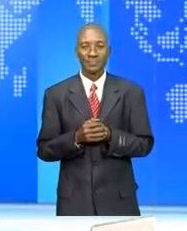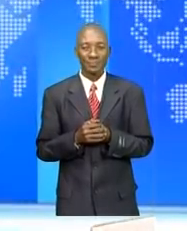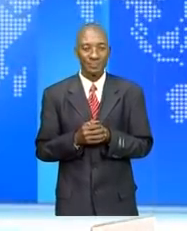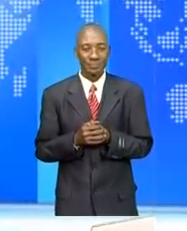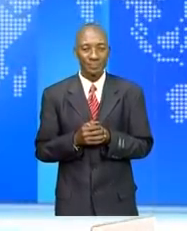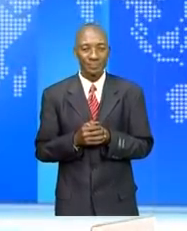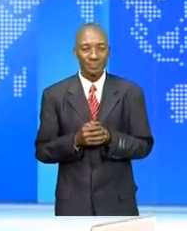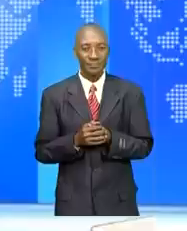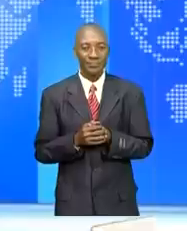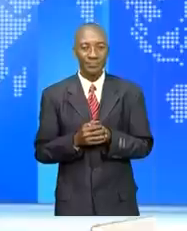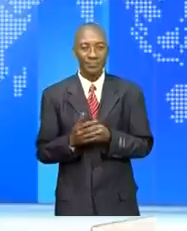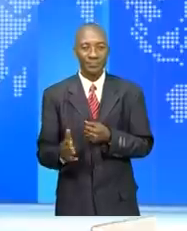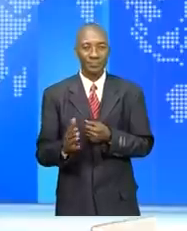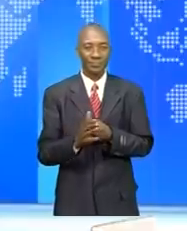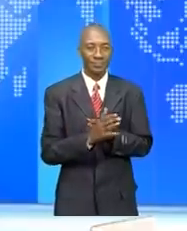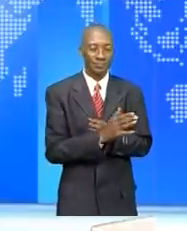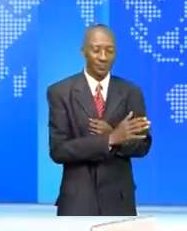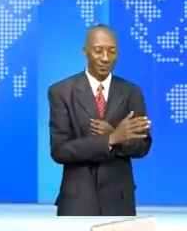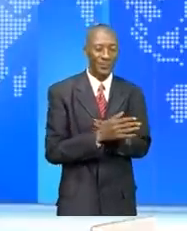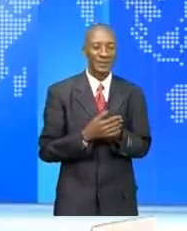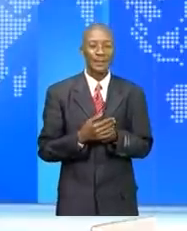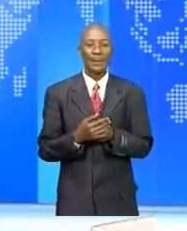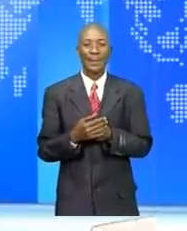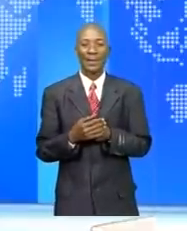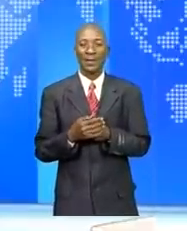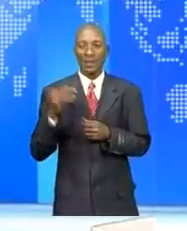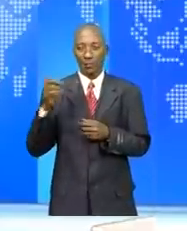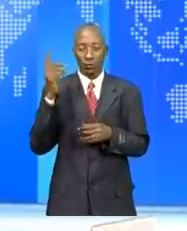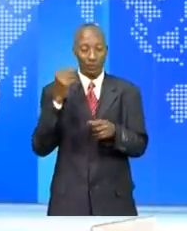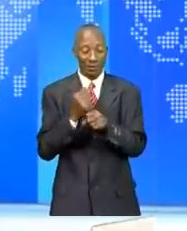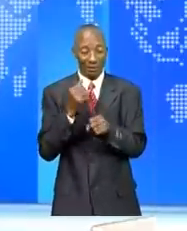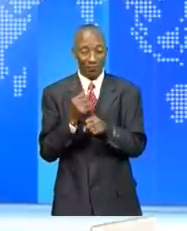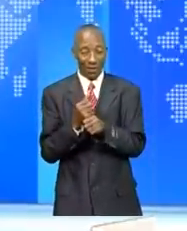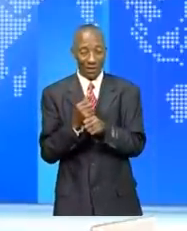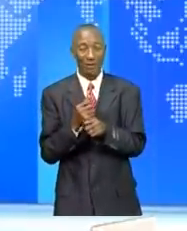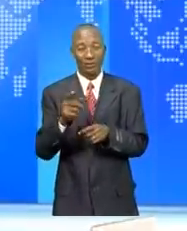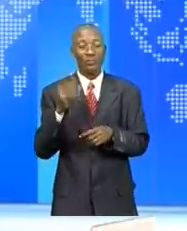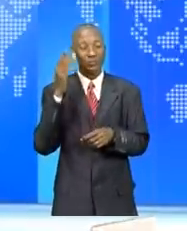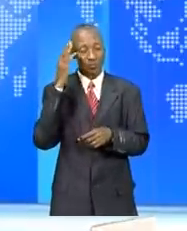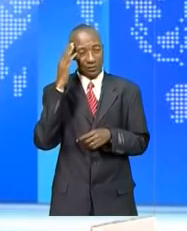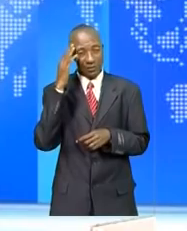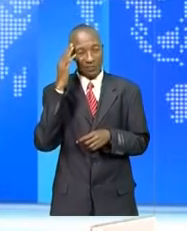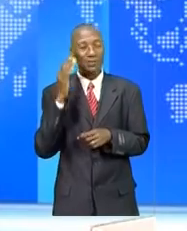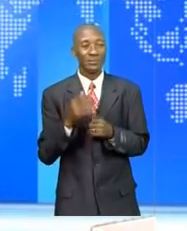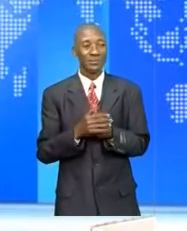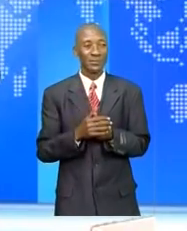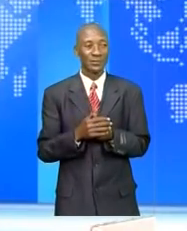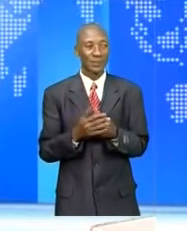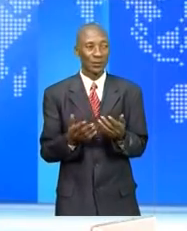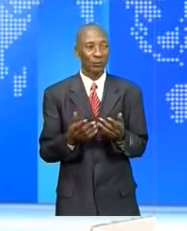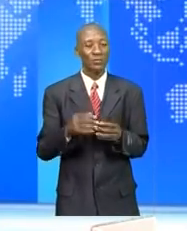Deux mois d'arrêt de travail à la fonction publique et une reprise sous fond des dialogues, eh bien, le vice-premier ministre, ministre de la fonction